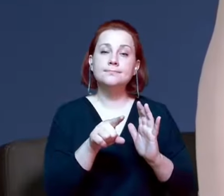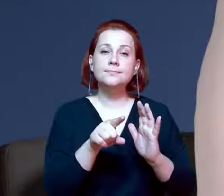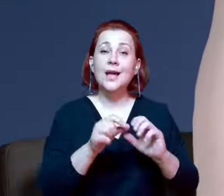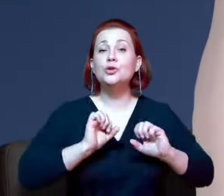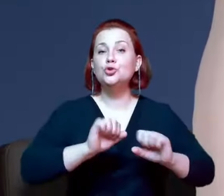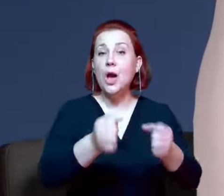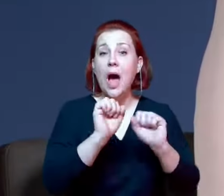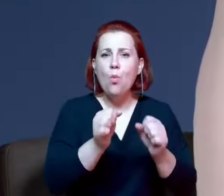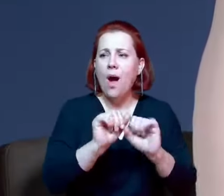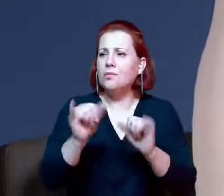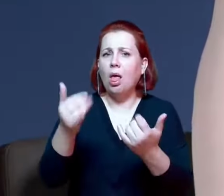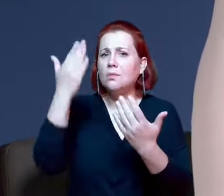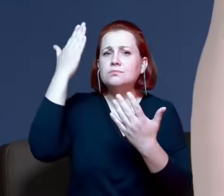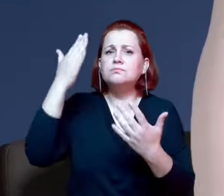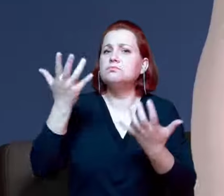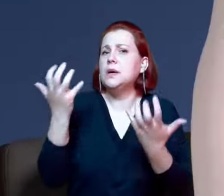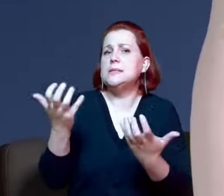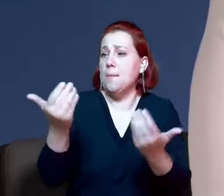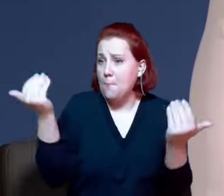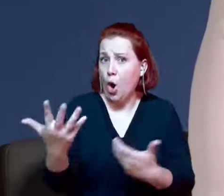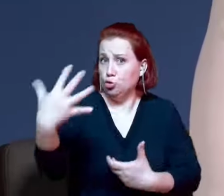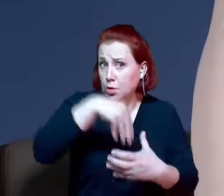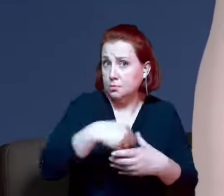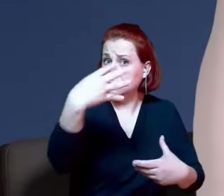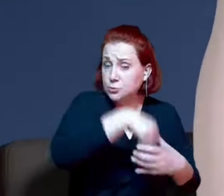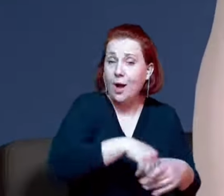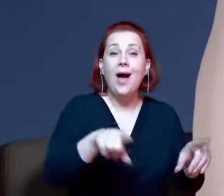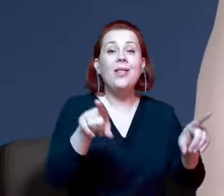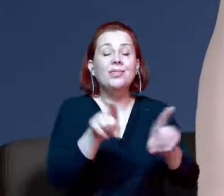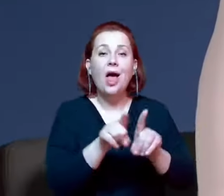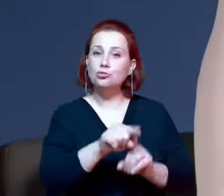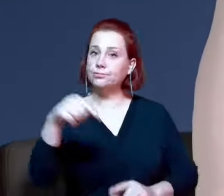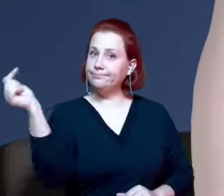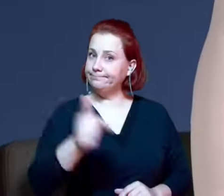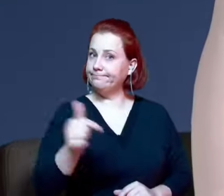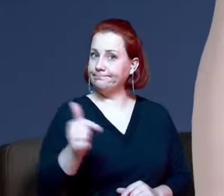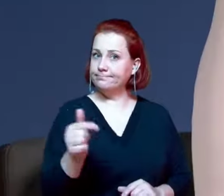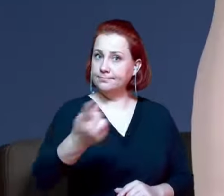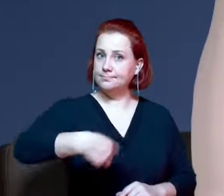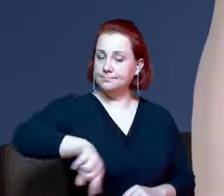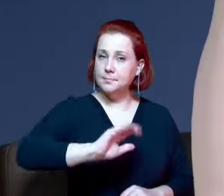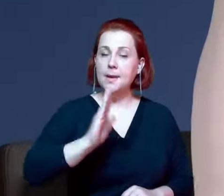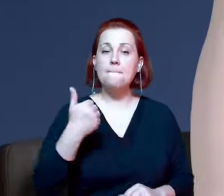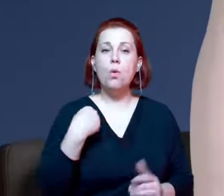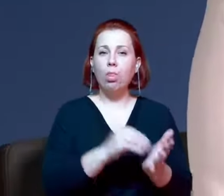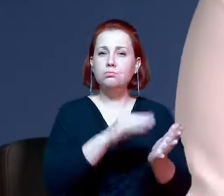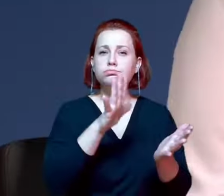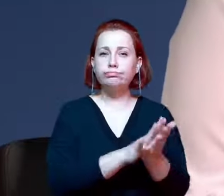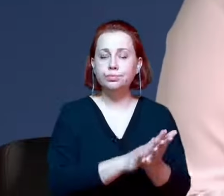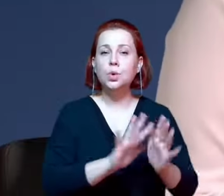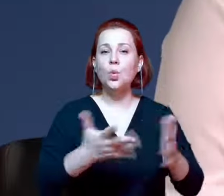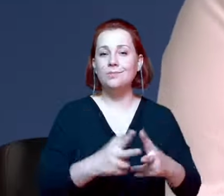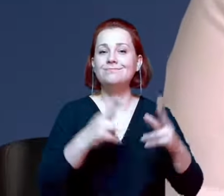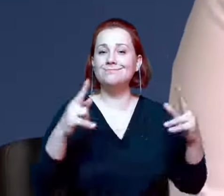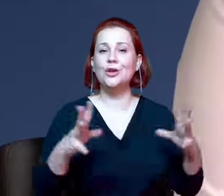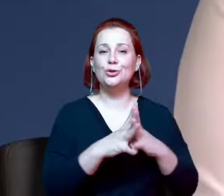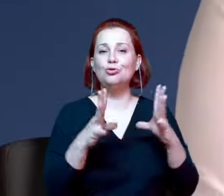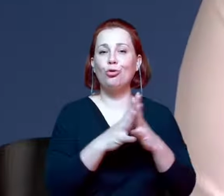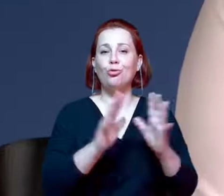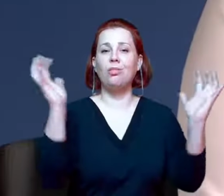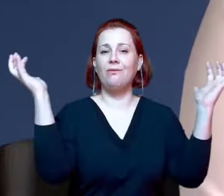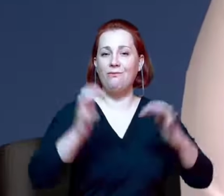dobrowolne działania, ale różne też zobowiązania, które zostały podjęte w trakcie 10. sesji